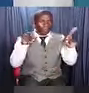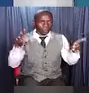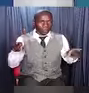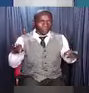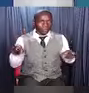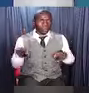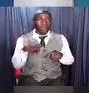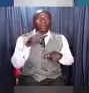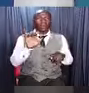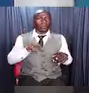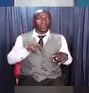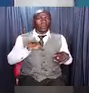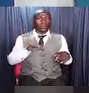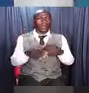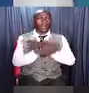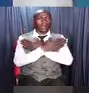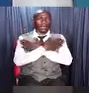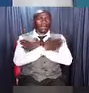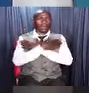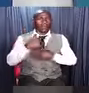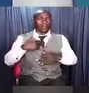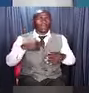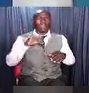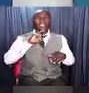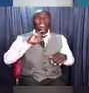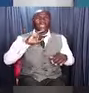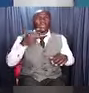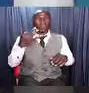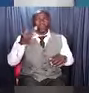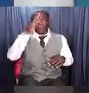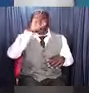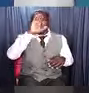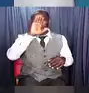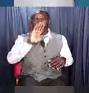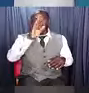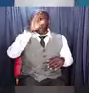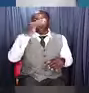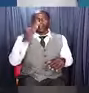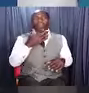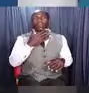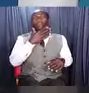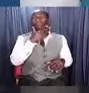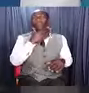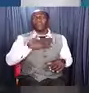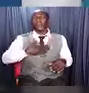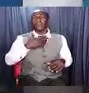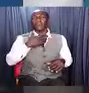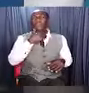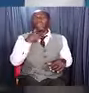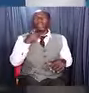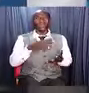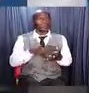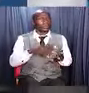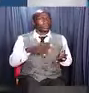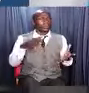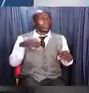Kweli mama huyu amenipenda. It's truly that this woman lakini has loved me. Lakini je ni la Mungu? But is this of God? Mungu wa baba zangu wasema usizini. Our God